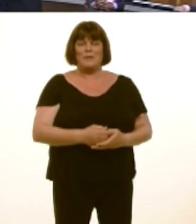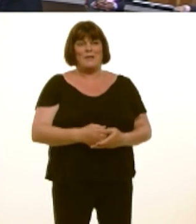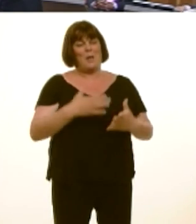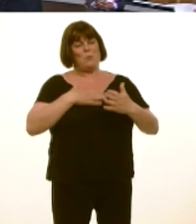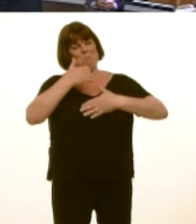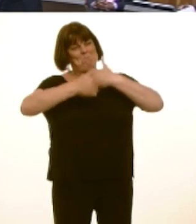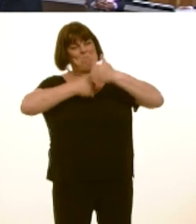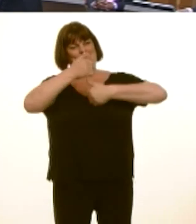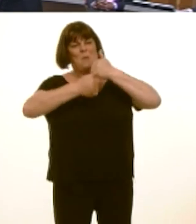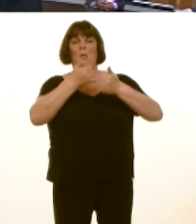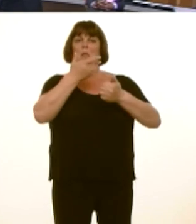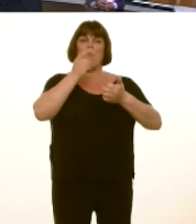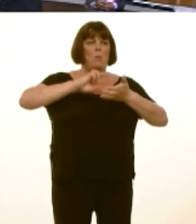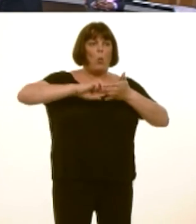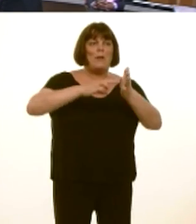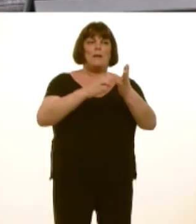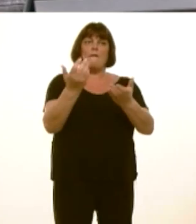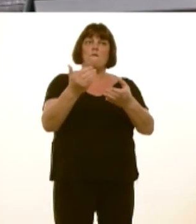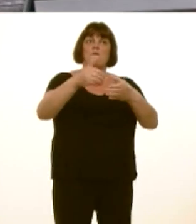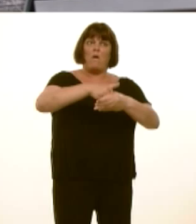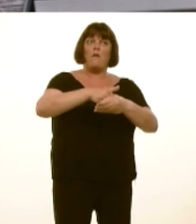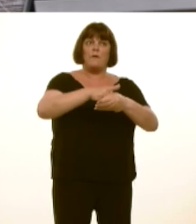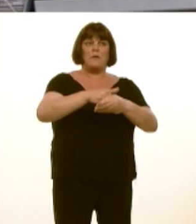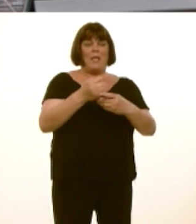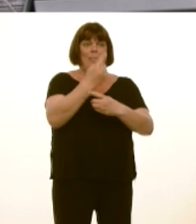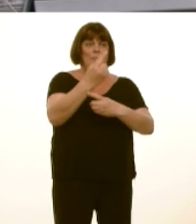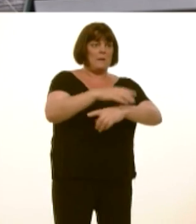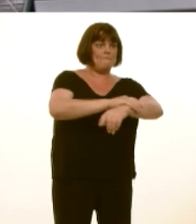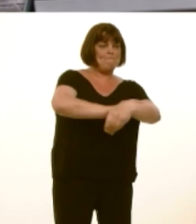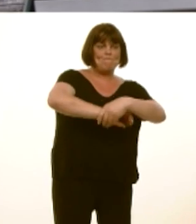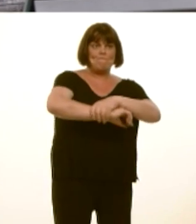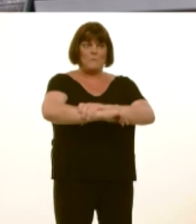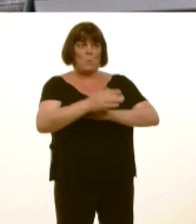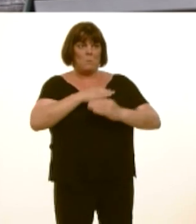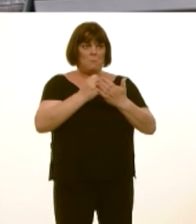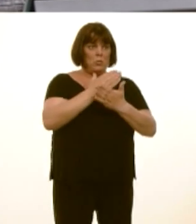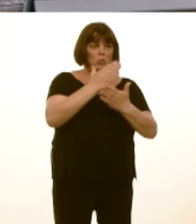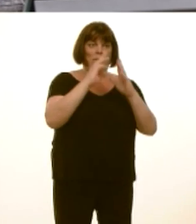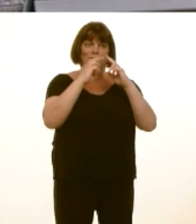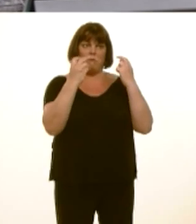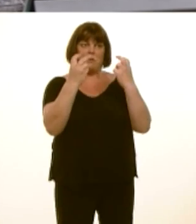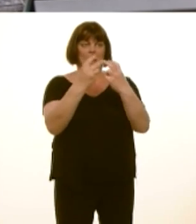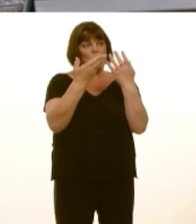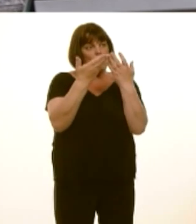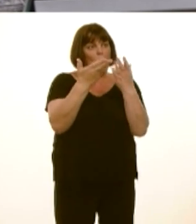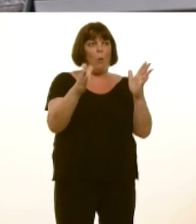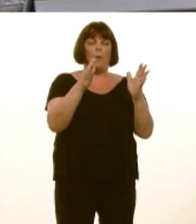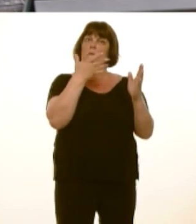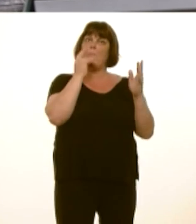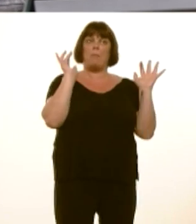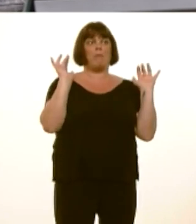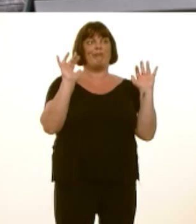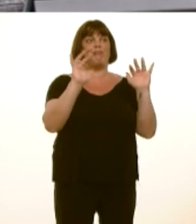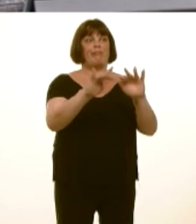bod yn weithgar iawn er mwyn sicrhau bod y castell nid dim ond ar agor i'r cyhoedd unwaith to, ond wedi cael ei wneud yn saff, yn